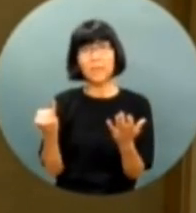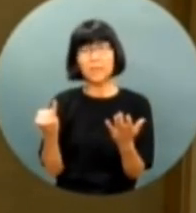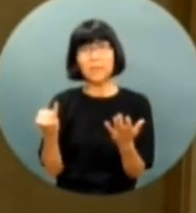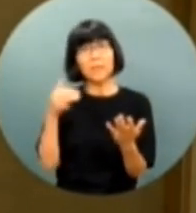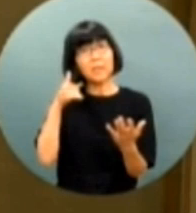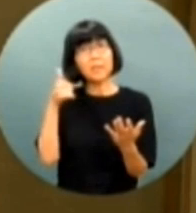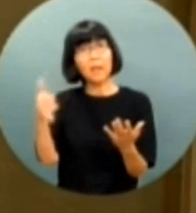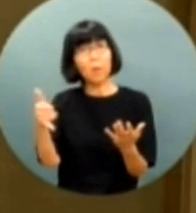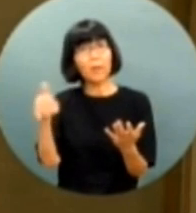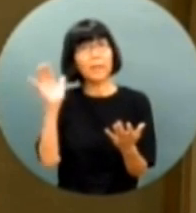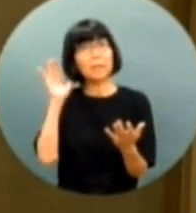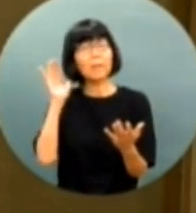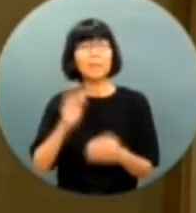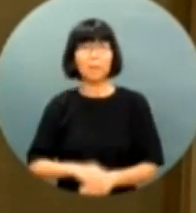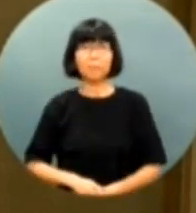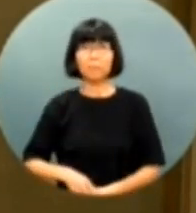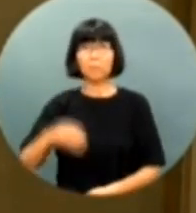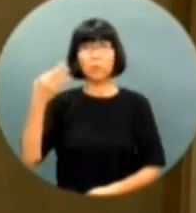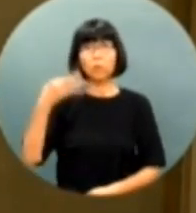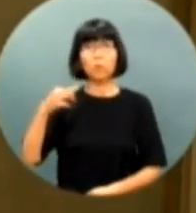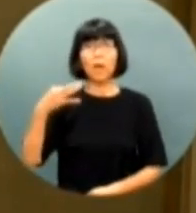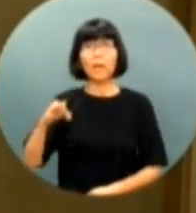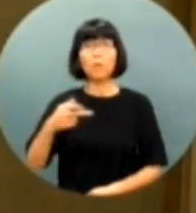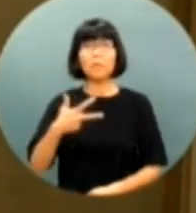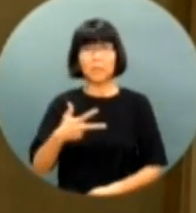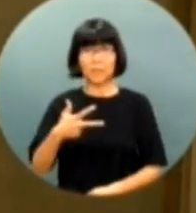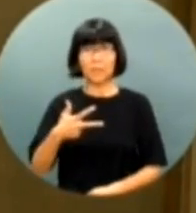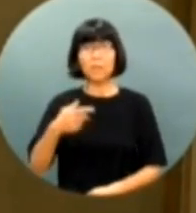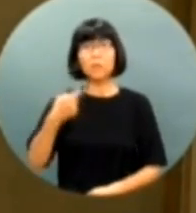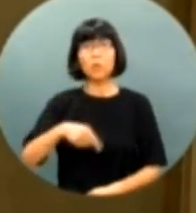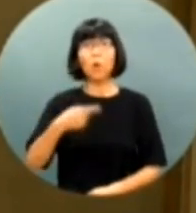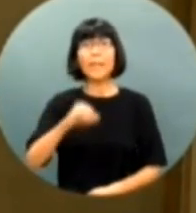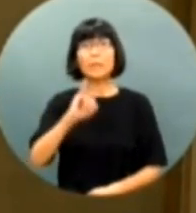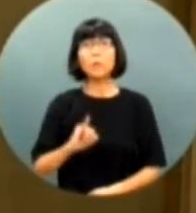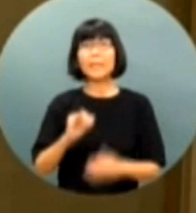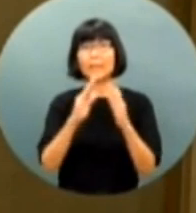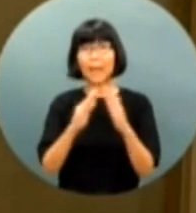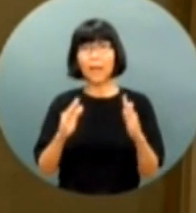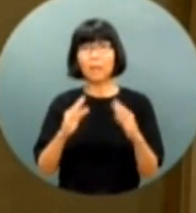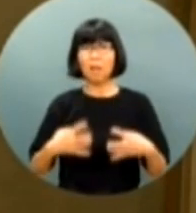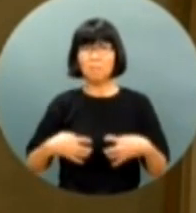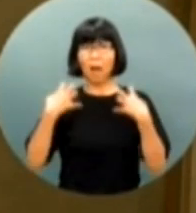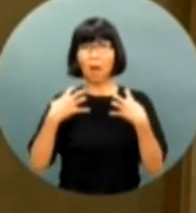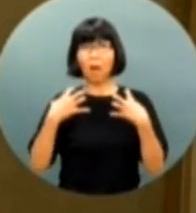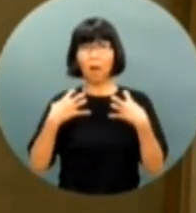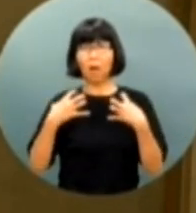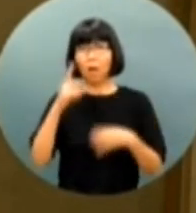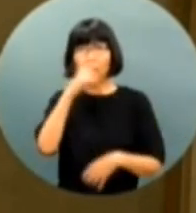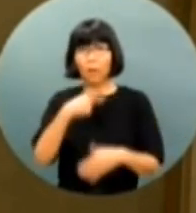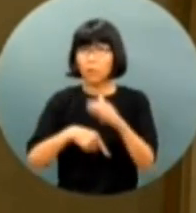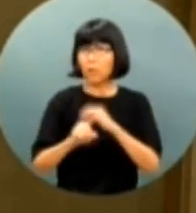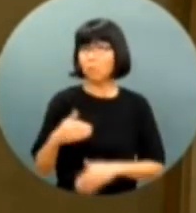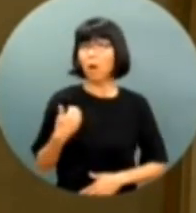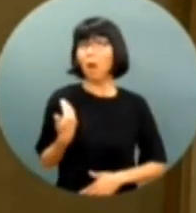委員会としては、非常に、正直言って非常に怒っていらっしゃいまして、何が悪いんだと、なんでこんなこと言われる筋合い